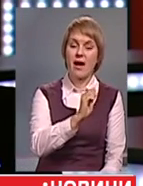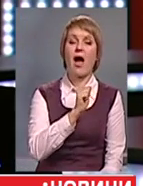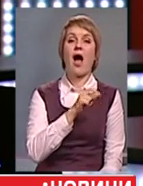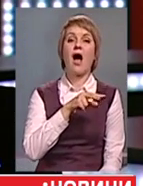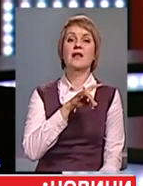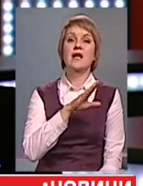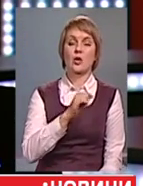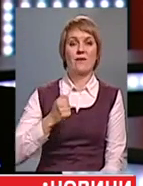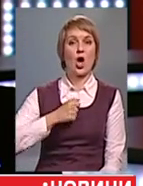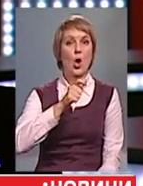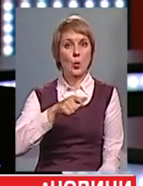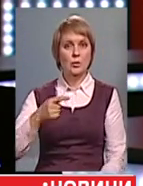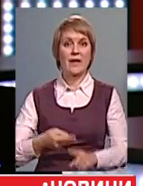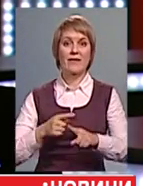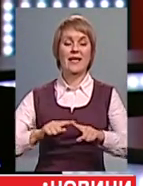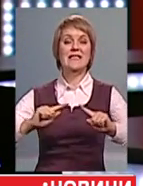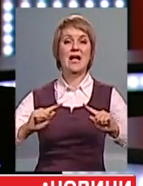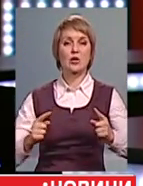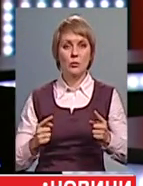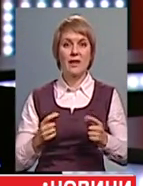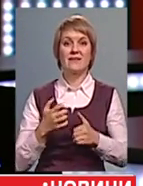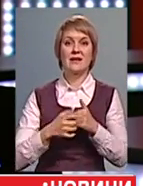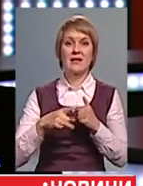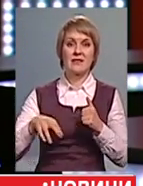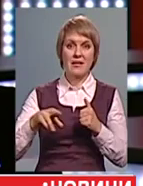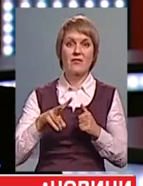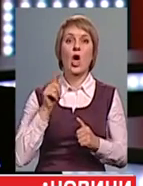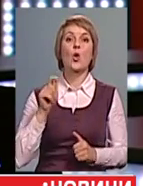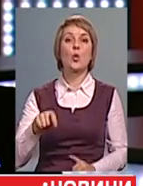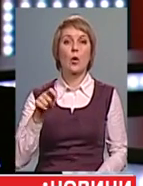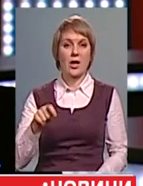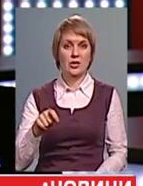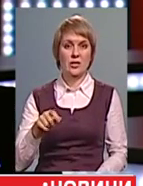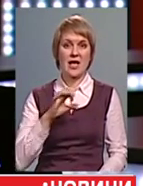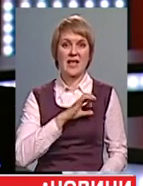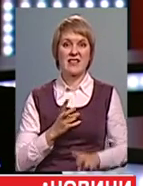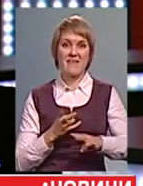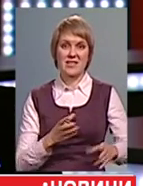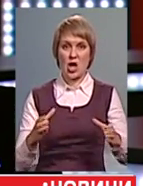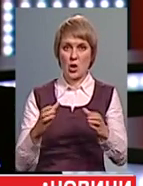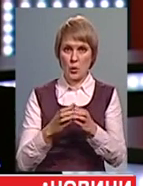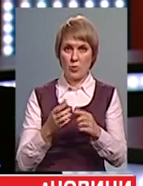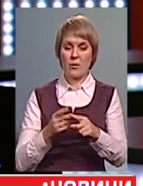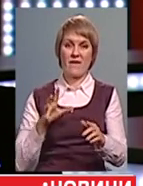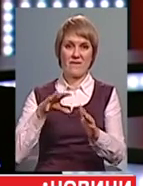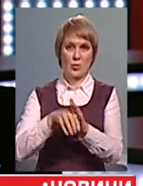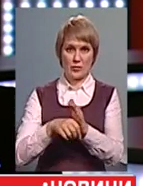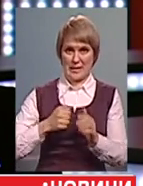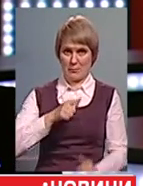яких затримали в середині травня на Луганщині. Тоді диверсійна група, до складу якої входили російські спецпризначенці, спробувала атакувати місто